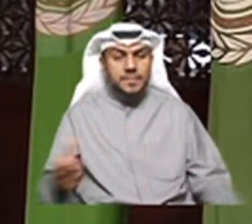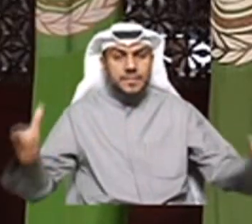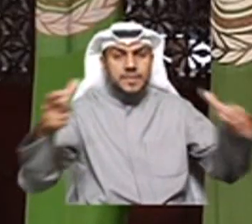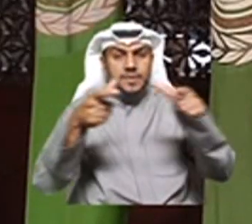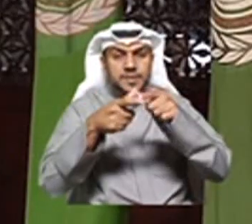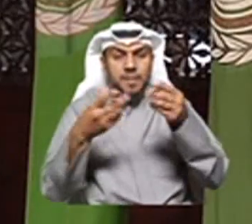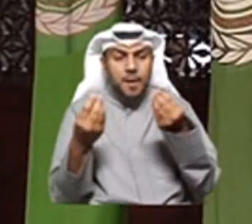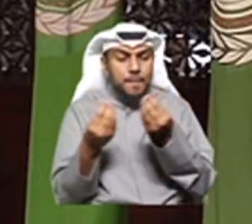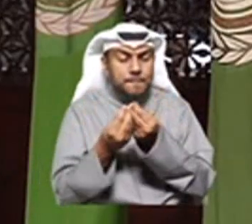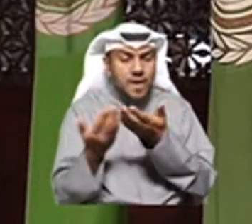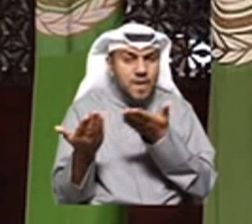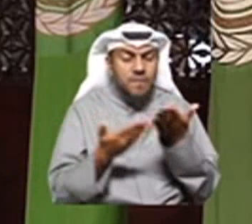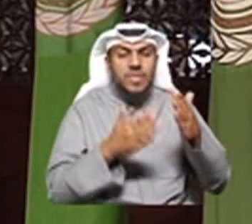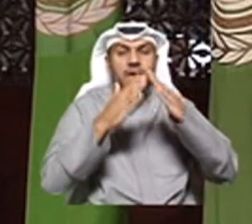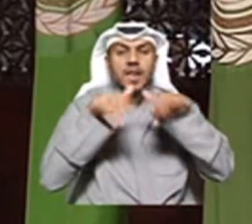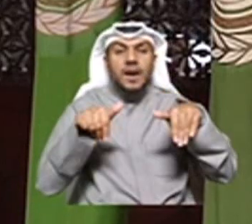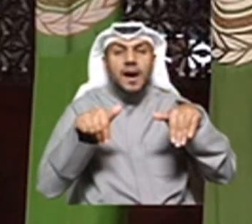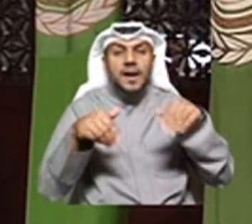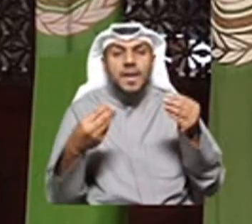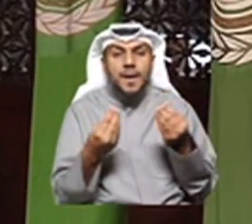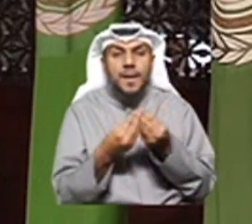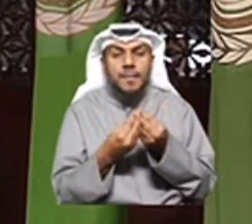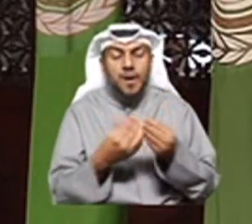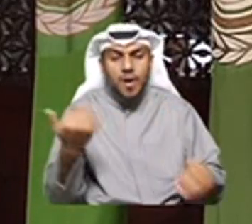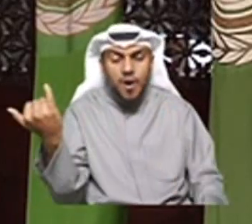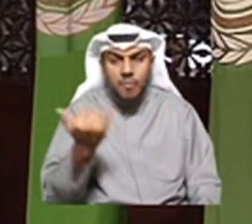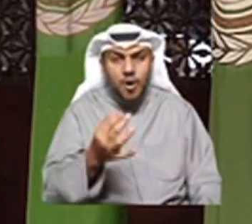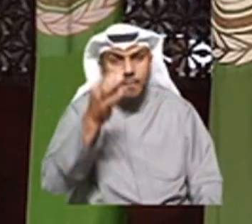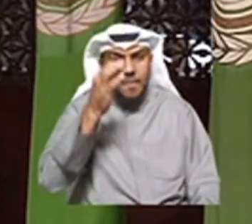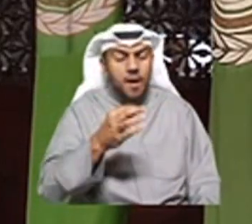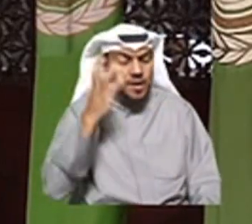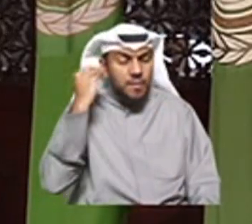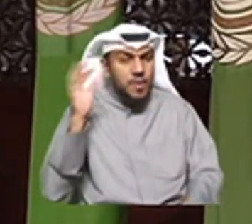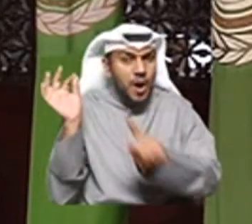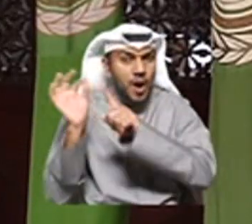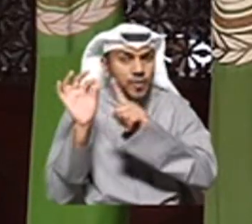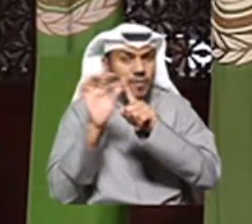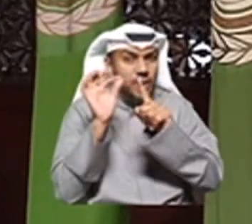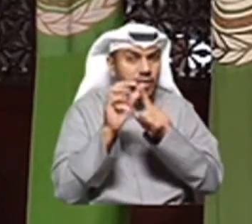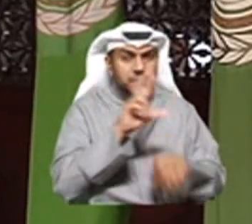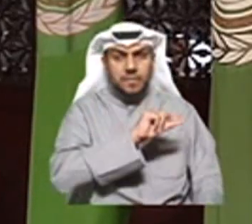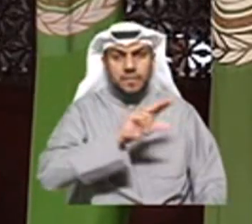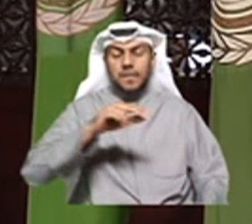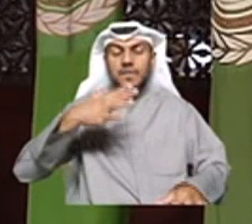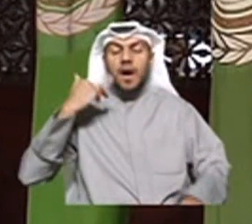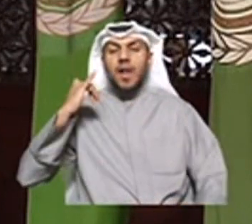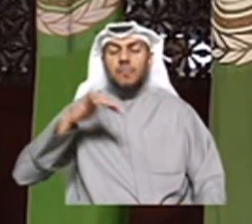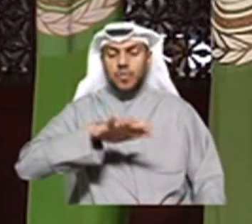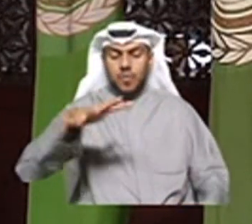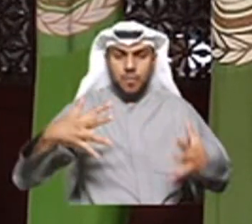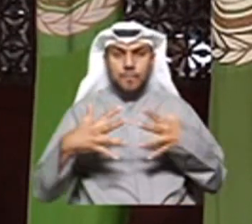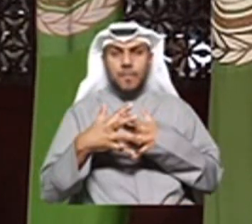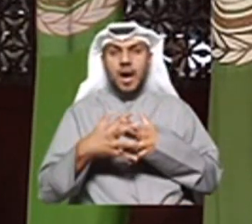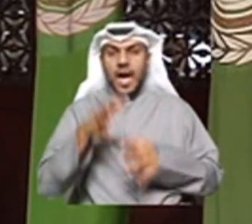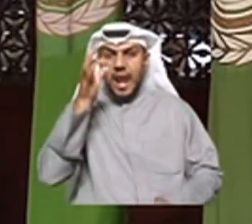حين توضع في سياق لا تجد سياقا لها سوى الجنوح نحو تحقيق أهداف المجتمعات العربية والعمل على إيجاد